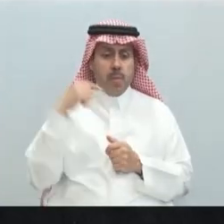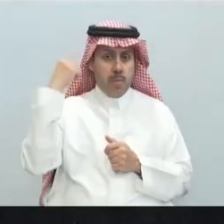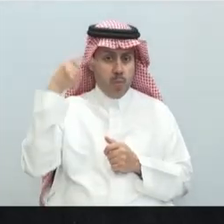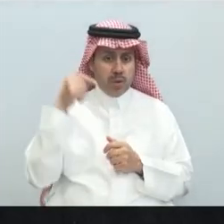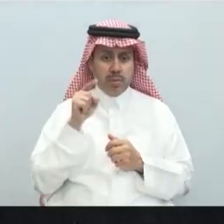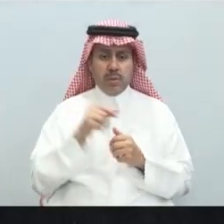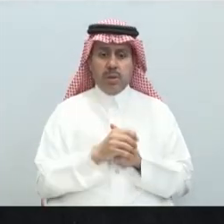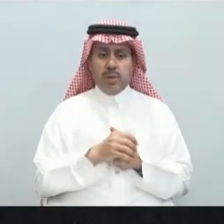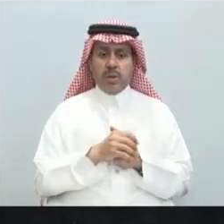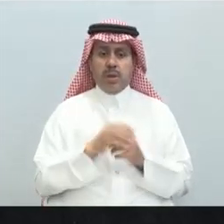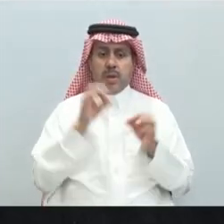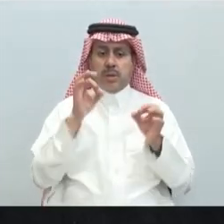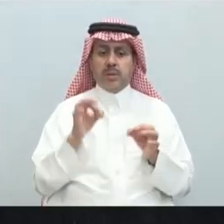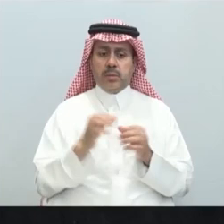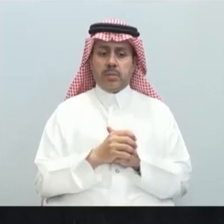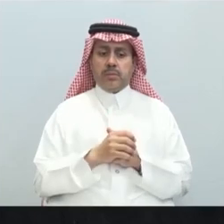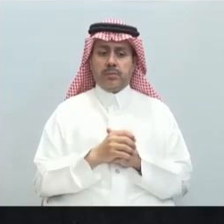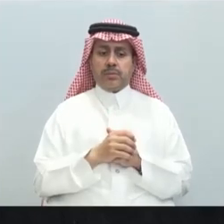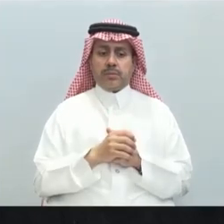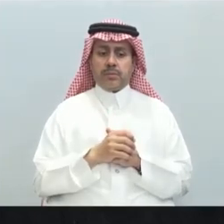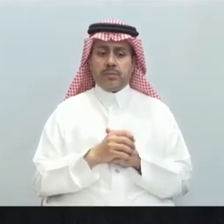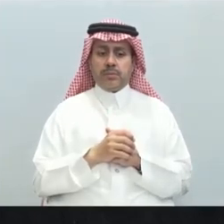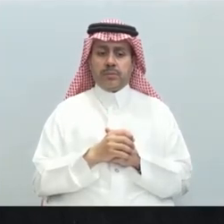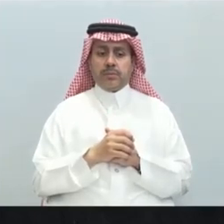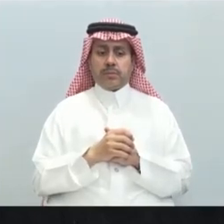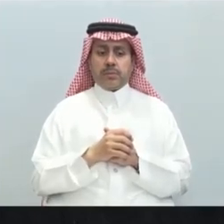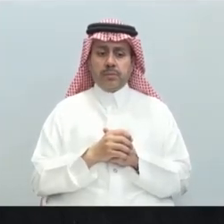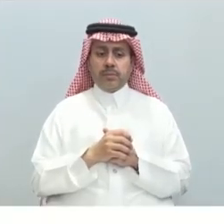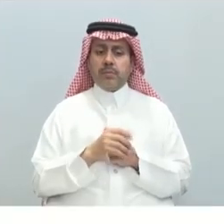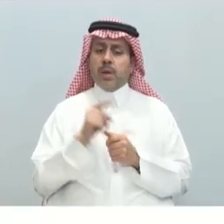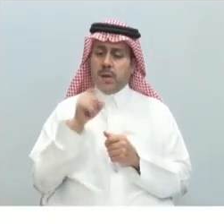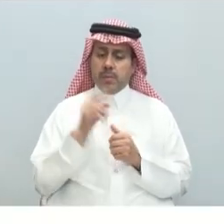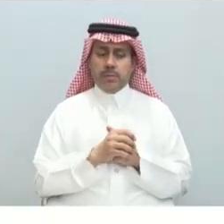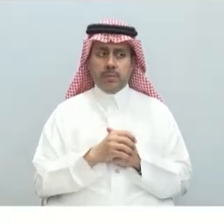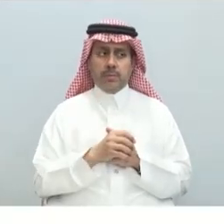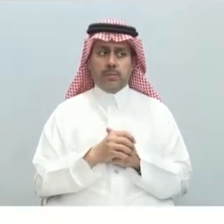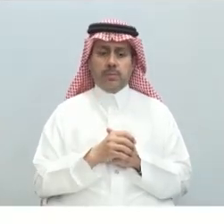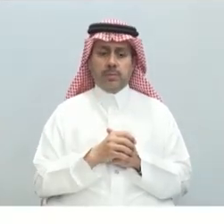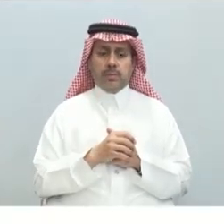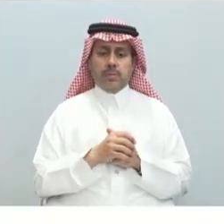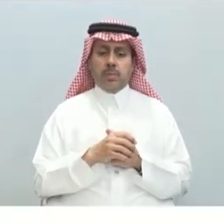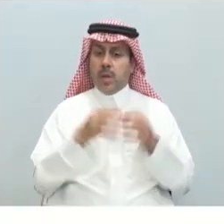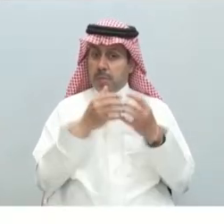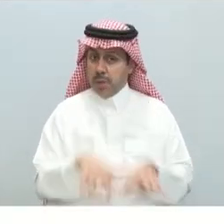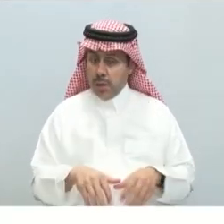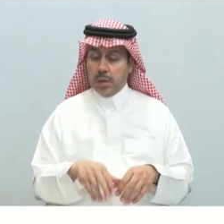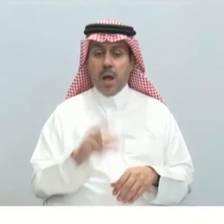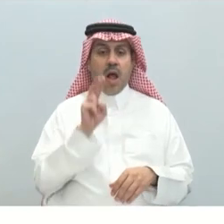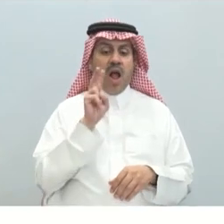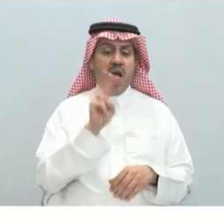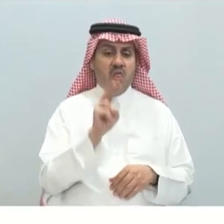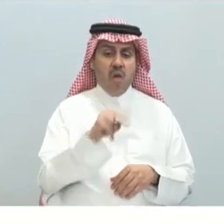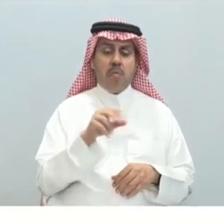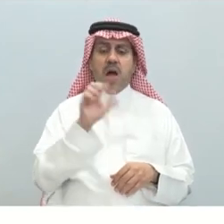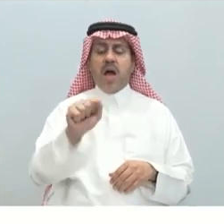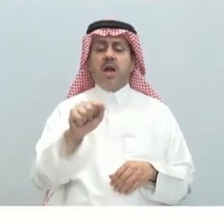مناسبا لهذه الايات التي معنا نعم احسنتم الموضوع هنا ابطال زعم اهل